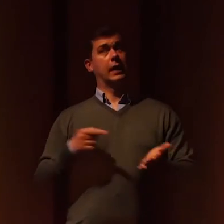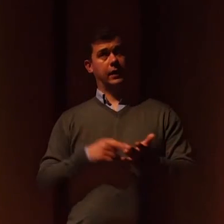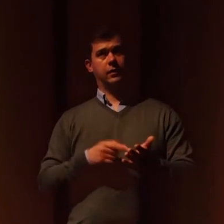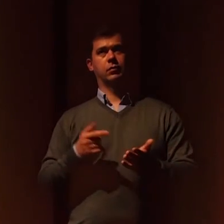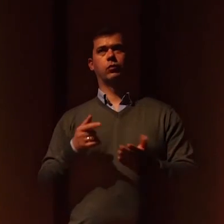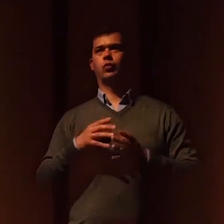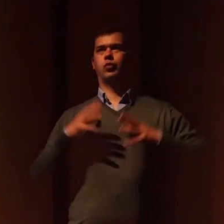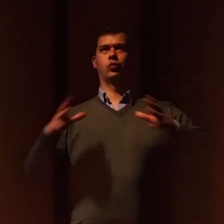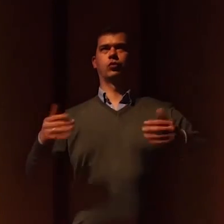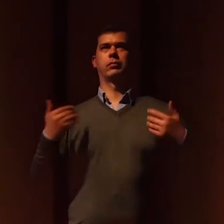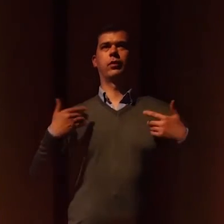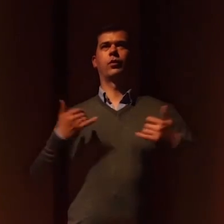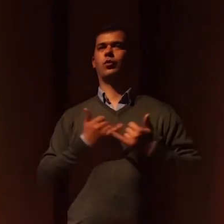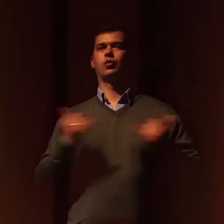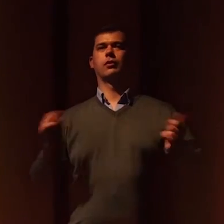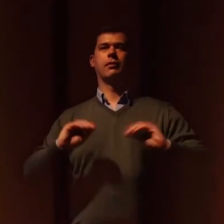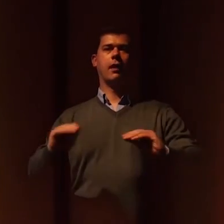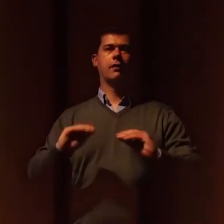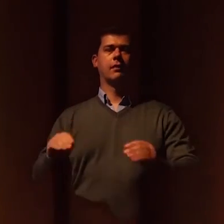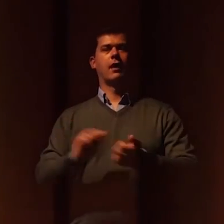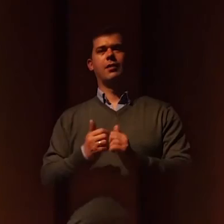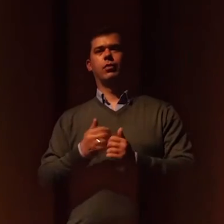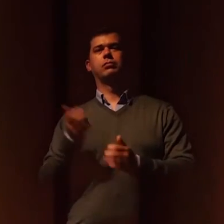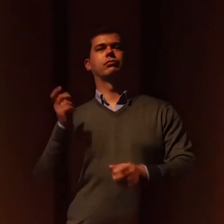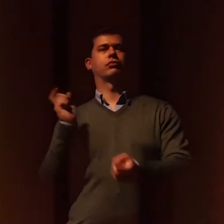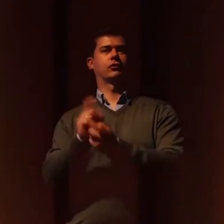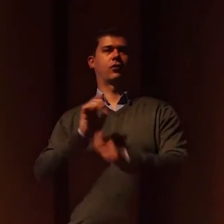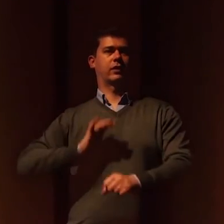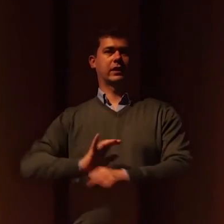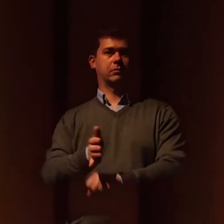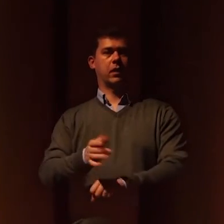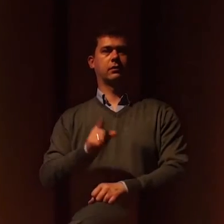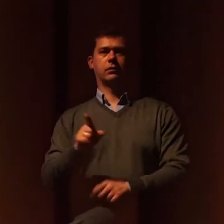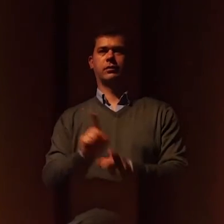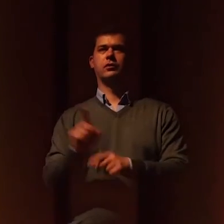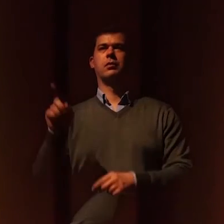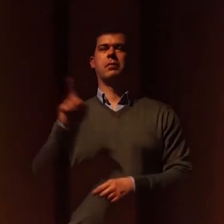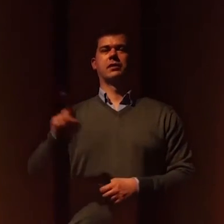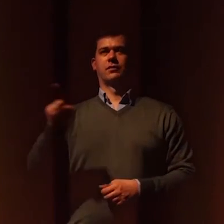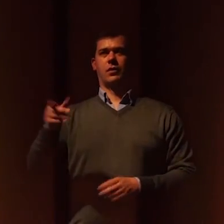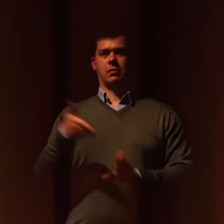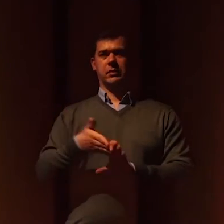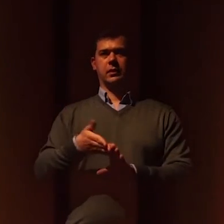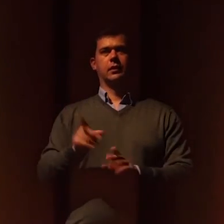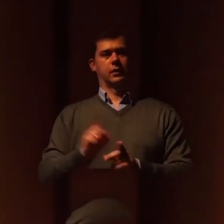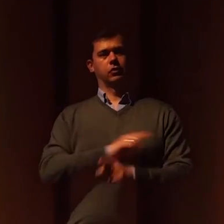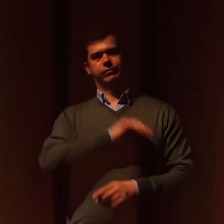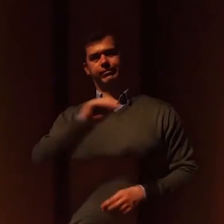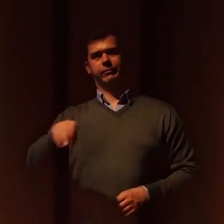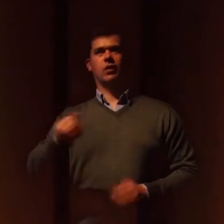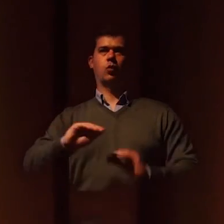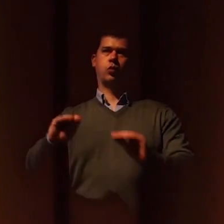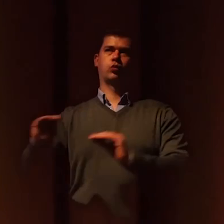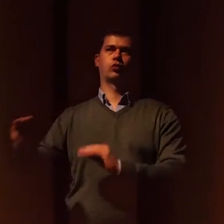cały szereg różnych trenerek trenerów antydyskryminacyjnych także z administracją państwową miało tutaj do